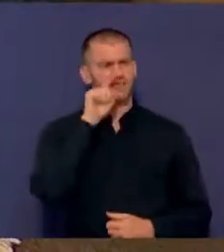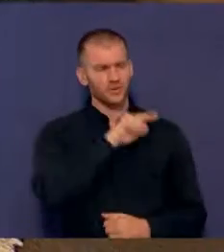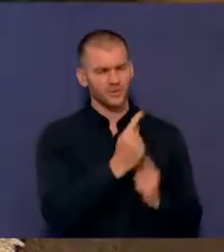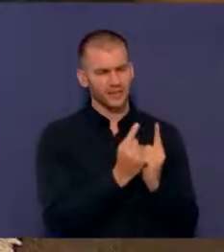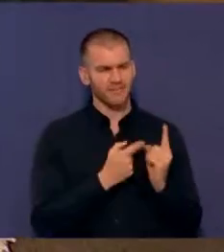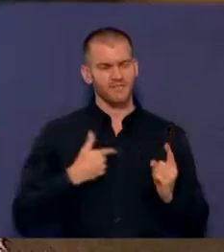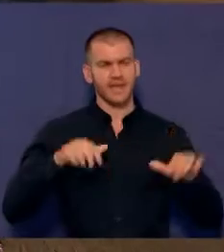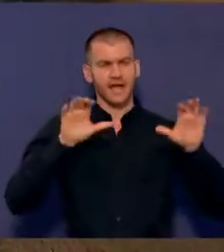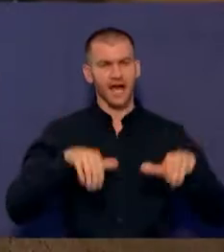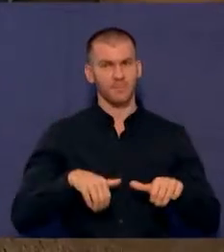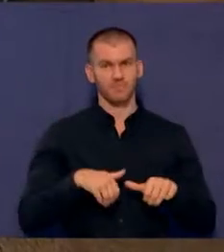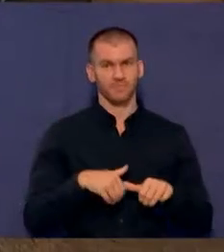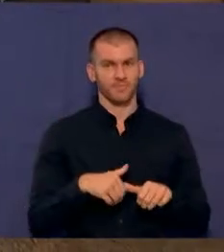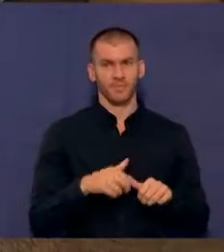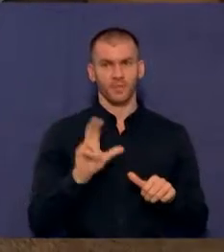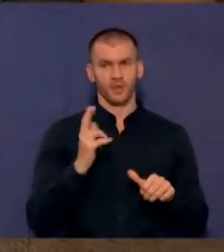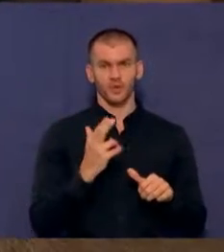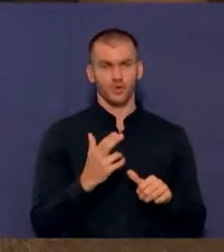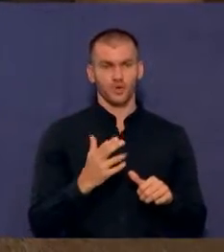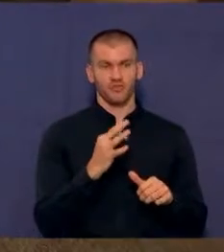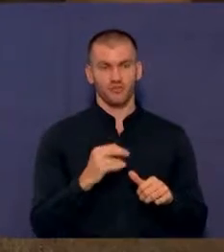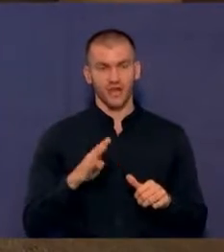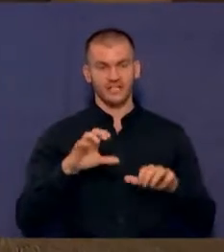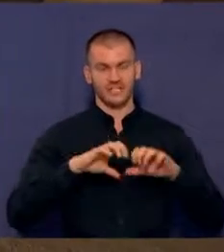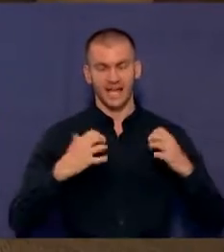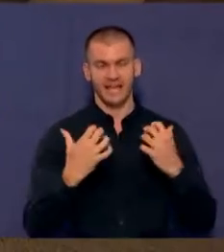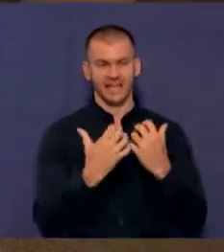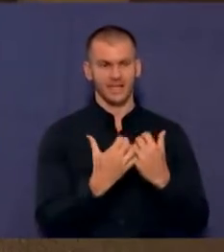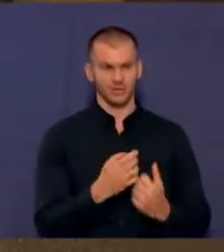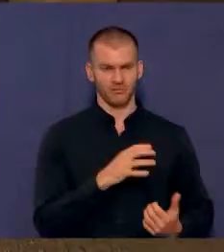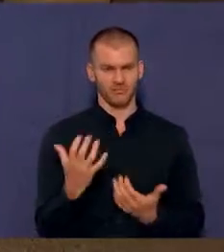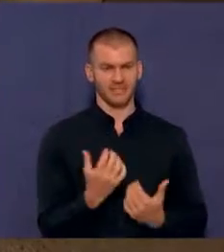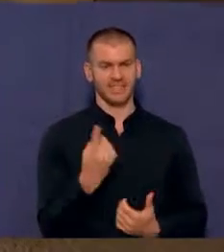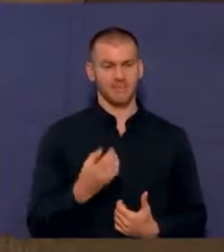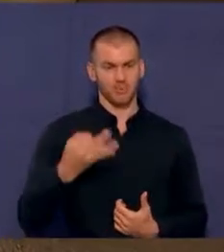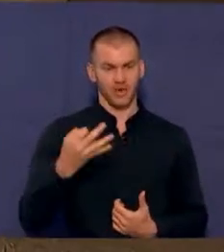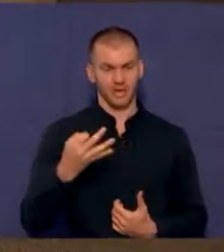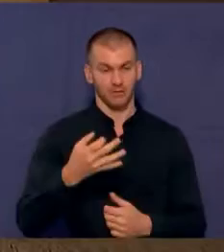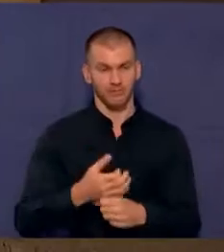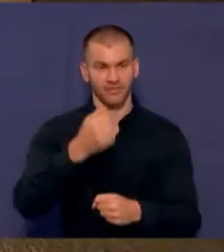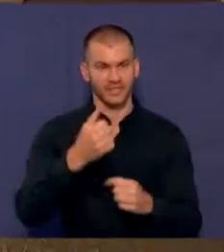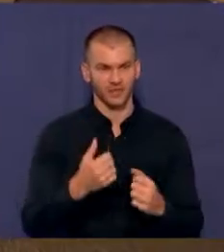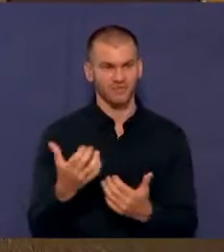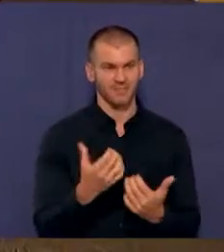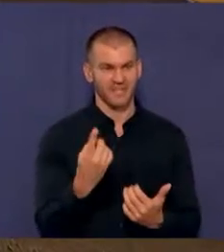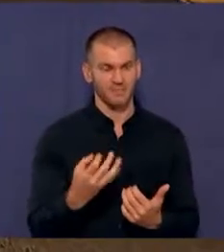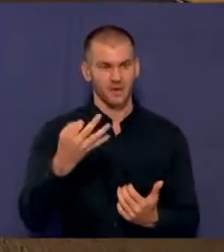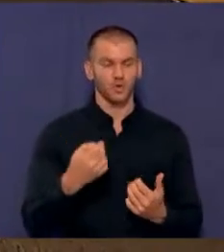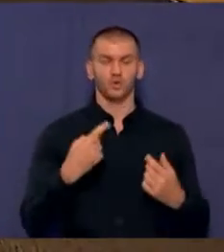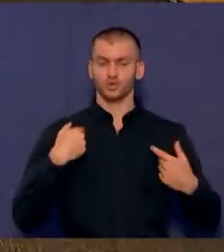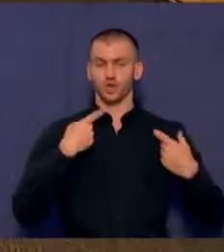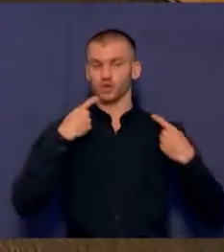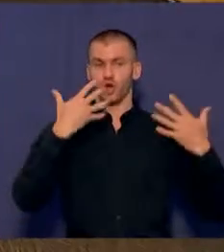och liksom står i det här fullsatta Friends Arena. Du är en poäng ifrån vinsten. Ja. När jag står och liksom berättar